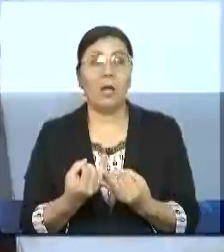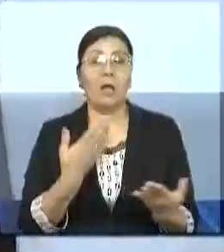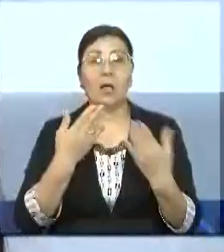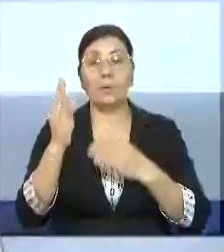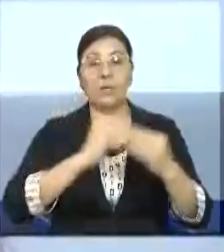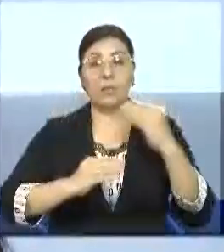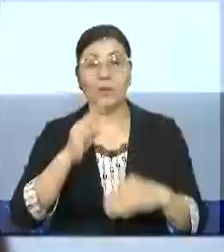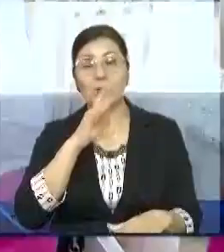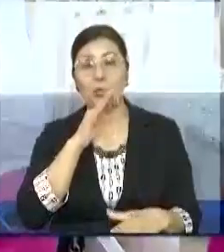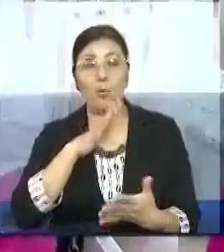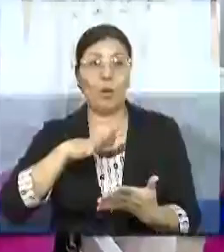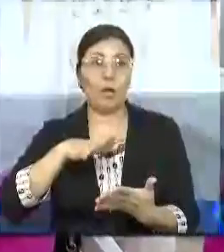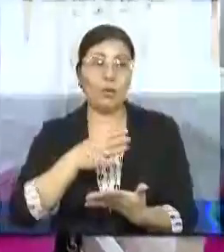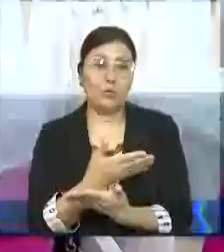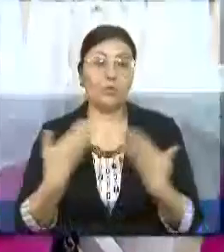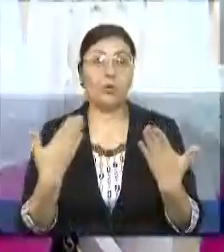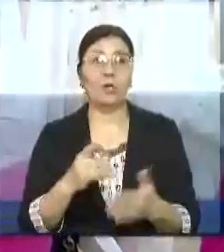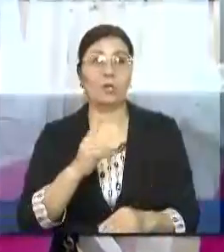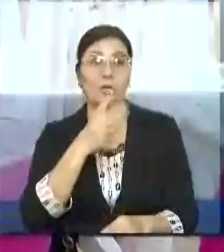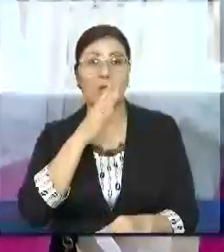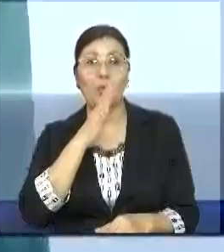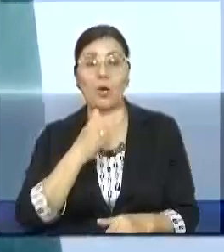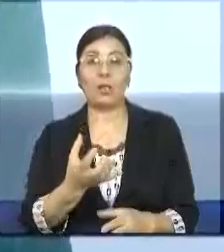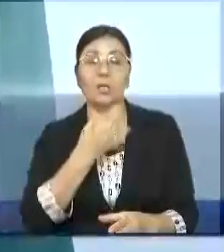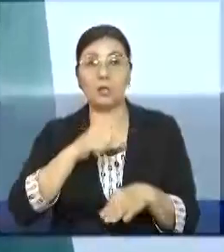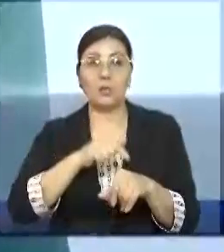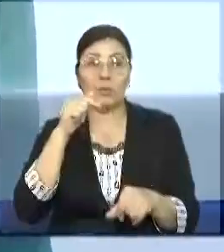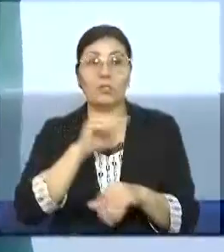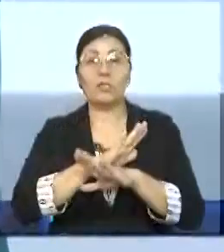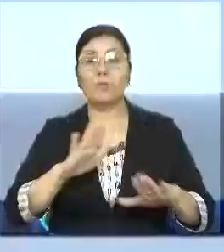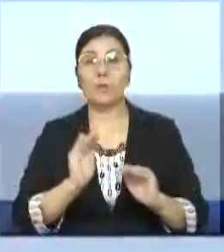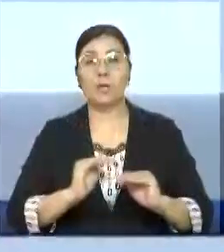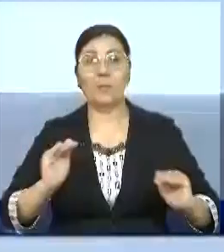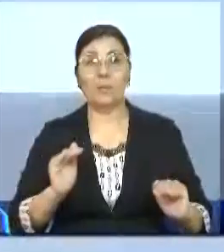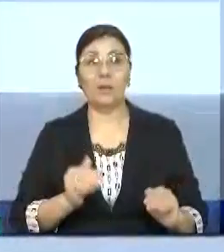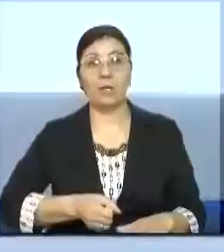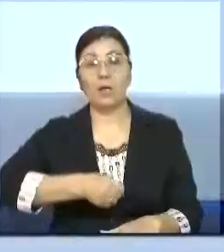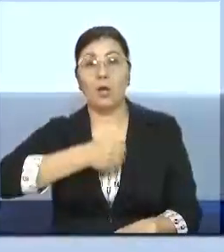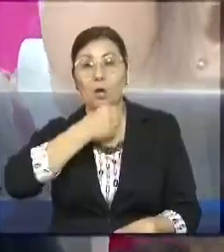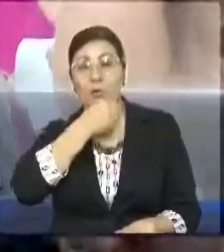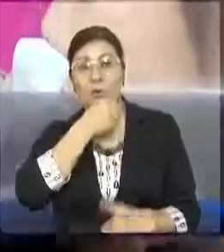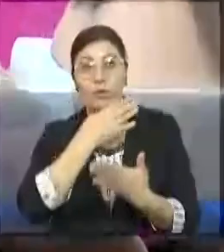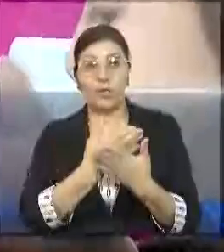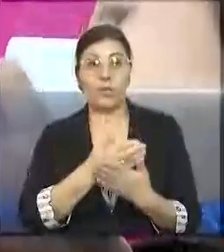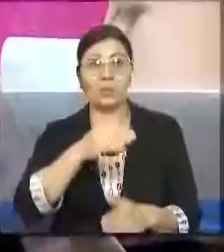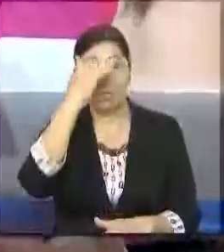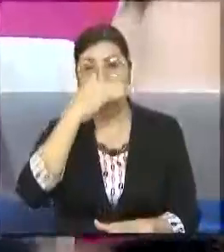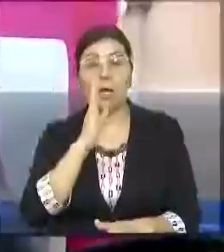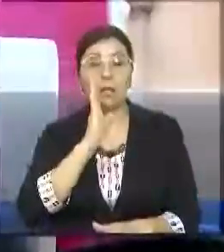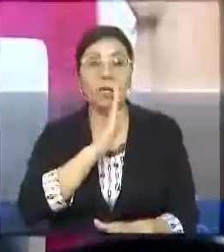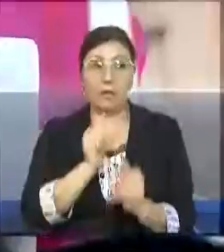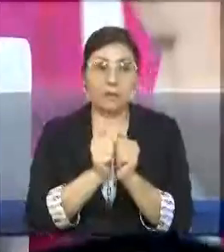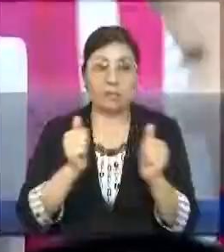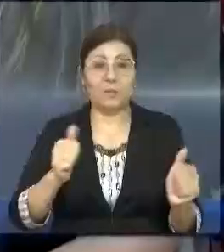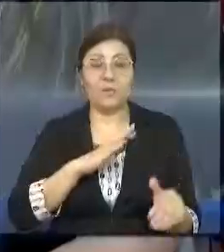болмайды. Мамандардың айтуынша, кішкене күнінде жылу сезінбеген балалар жасөспірім шақта ата-анасынан мүлде алшақтап кетеді. Сондықтан ата-аналардың